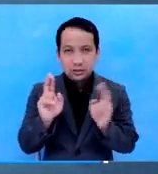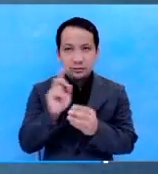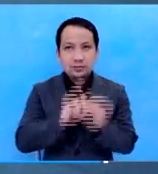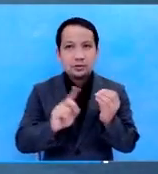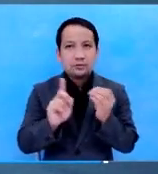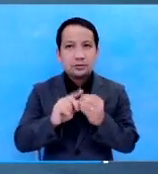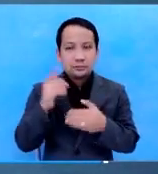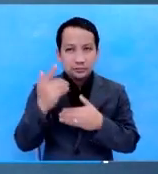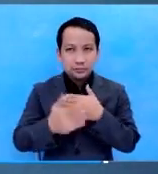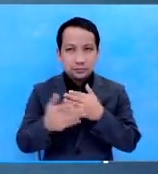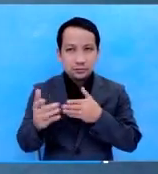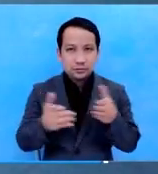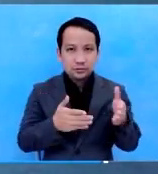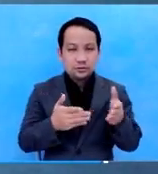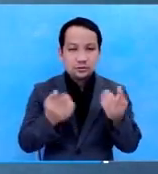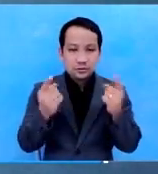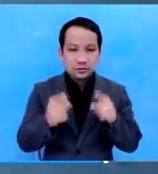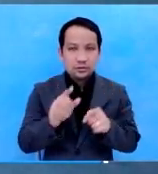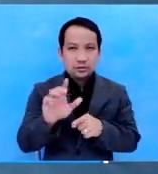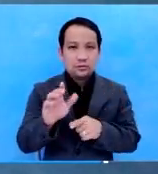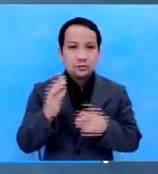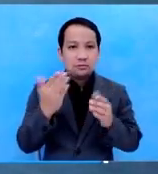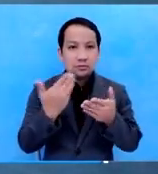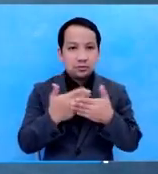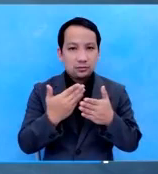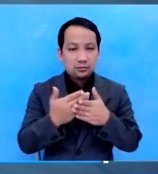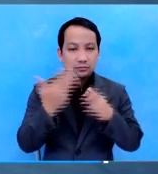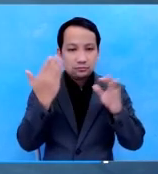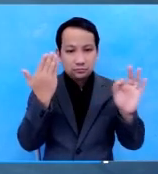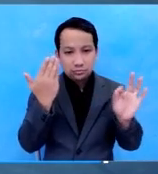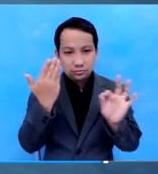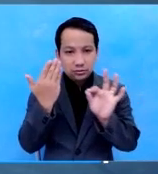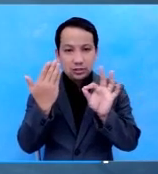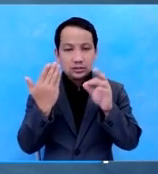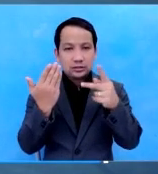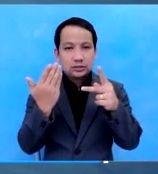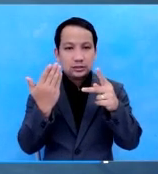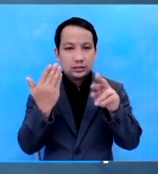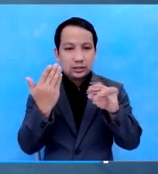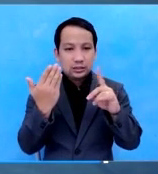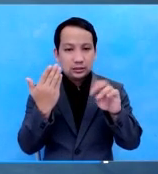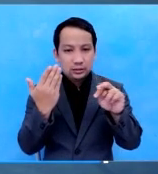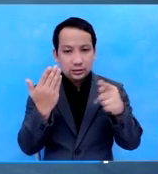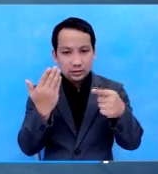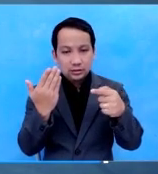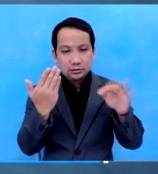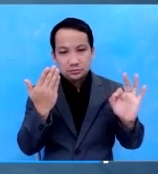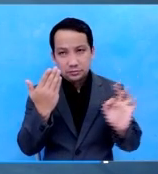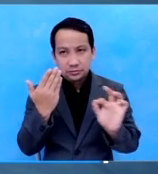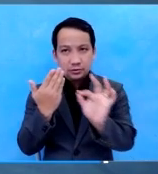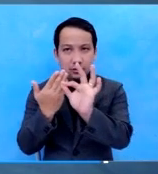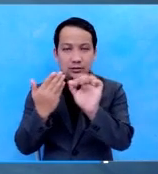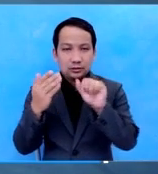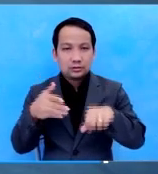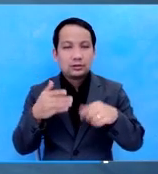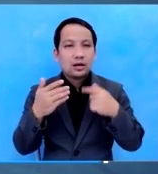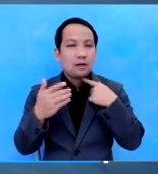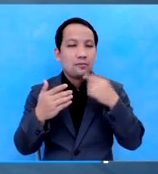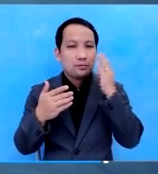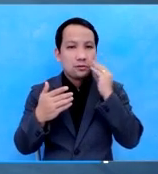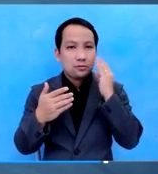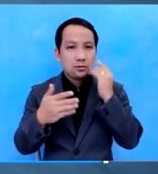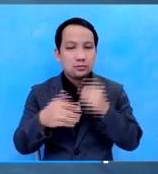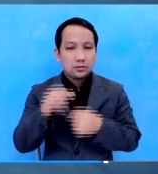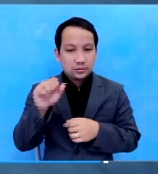dito sa magiging epekto ng paparating na bagyong si Carding. Sa ngayon, dahil nga wala pang epekto itong bagyo sa ating bansa, ang Southwest